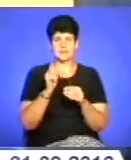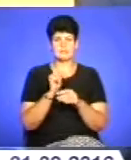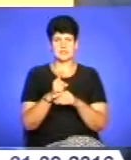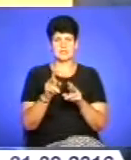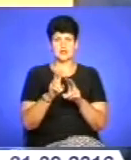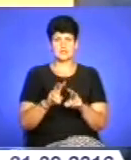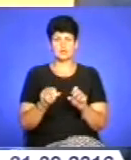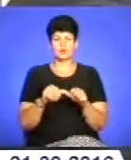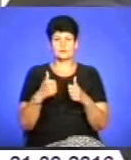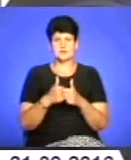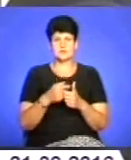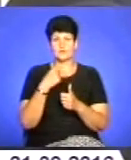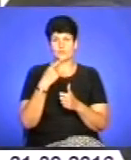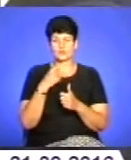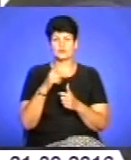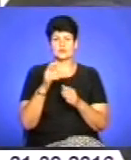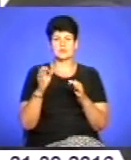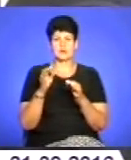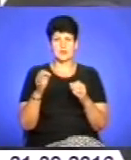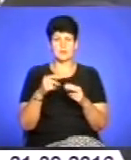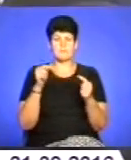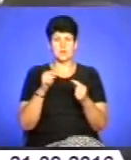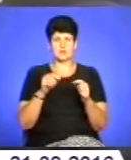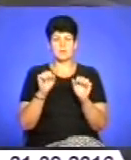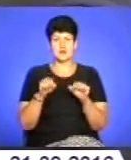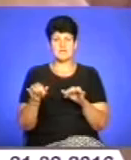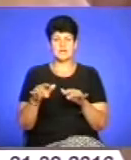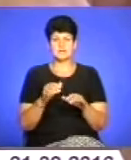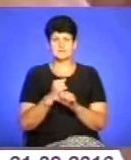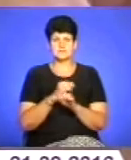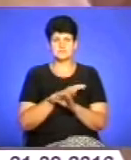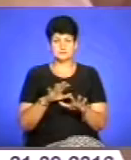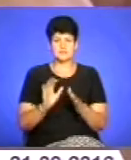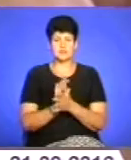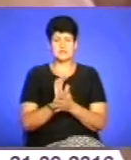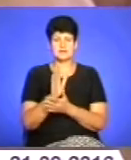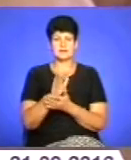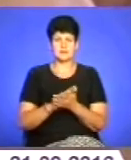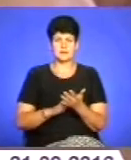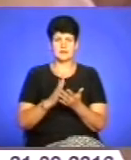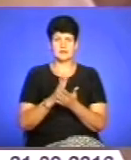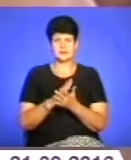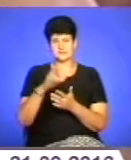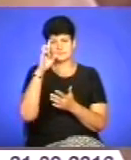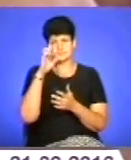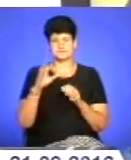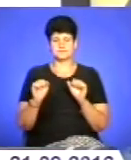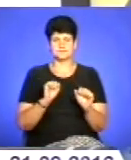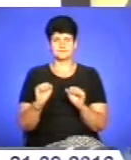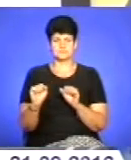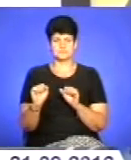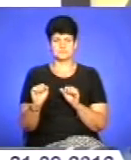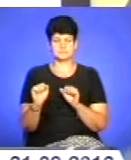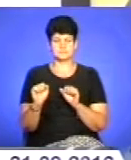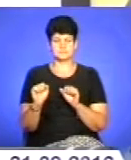комісії. Відтак переконаний, що жодних протиправних дій не вчинив, бо газета й надалі перебуває у комунальній власності.